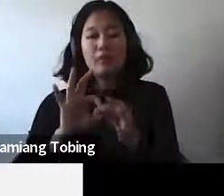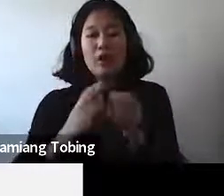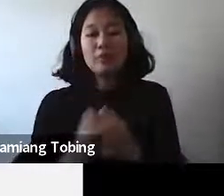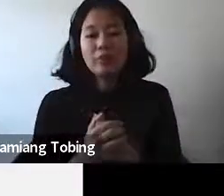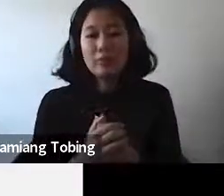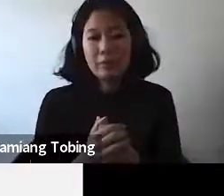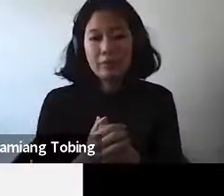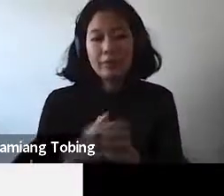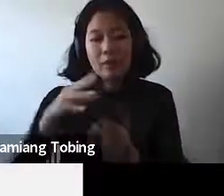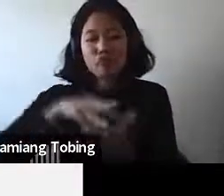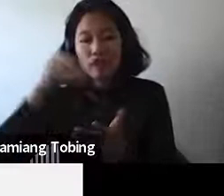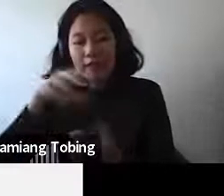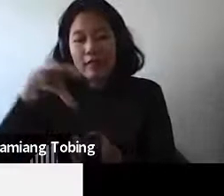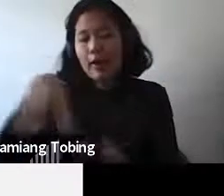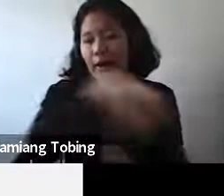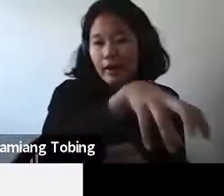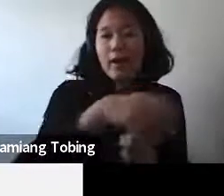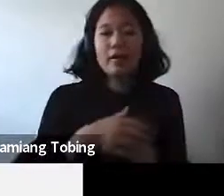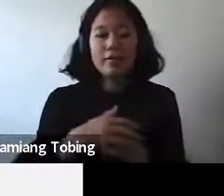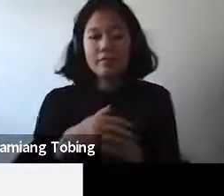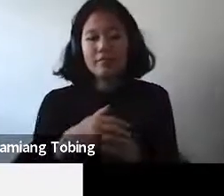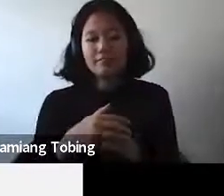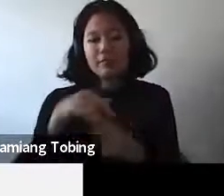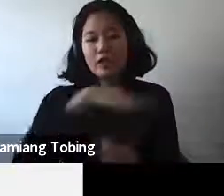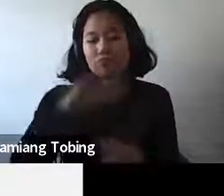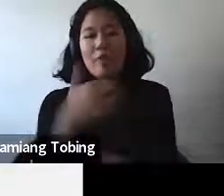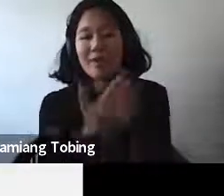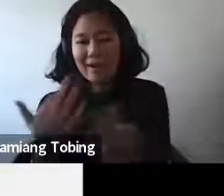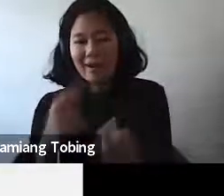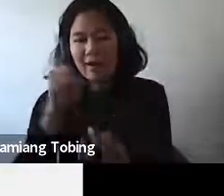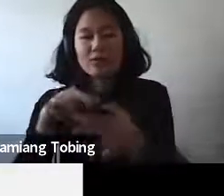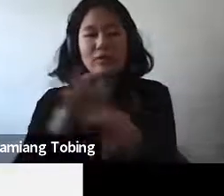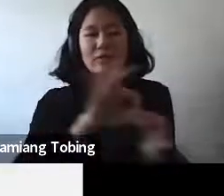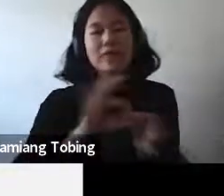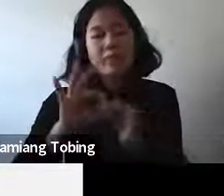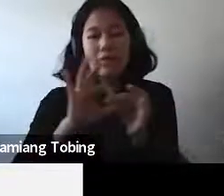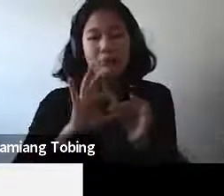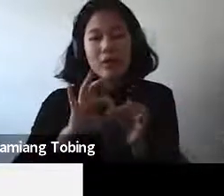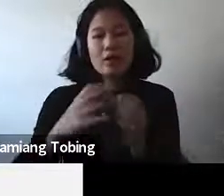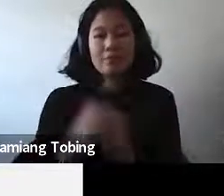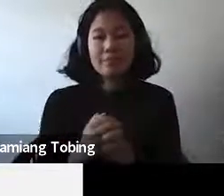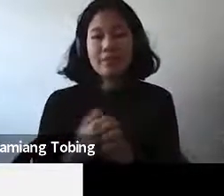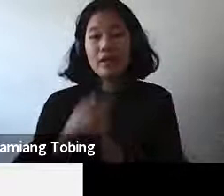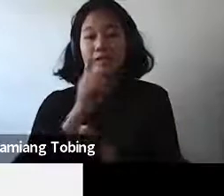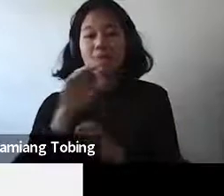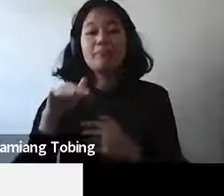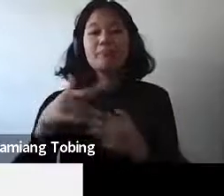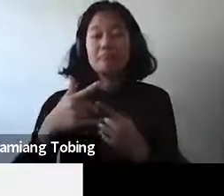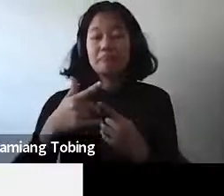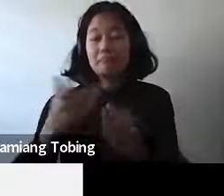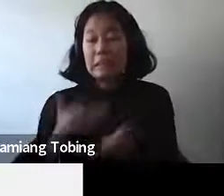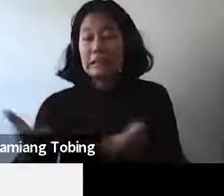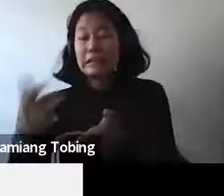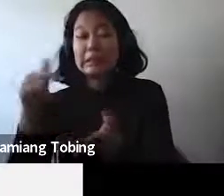pemerintah pusat dan daerah, dan juga seluruh lapisan masyarakat. Dan idealnya ya karena memang krisis ini